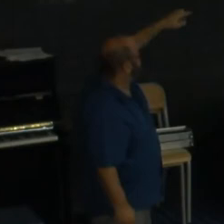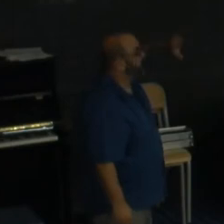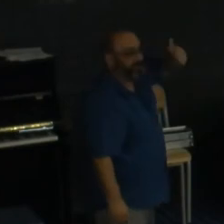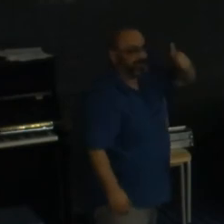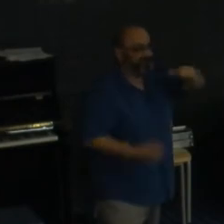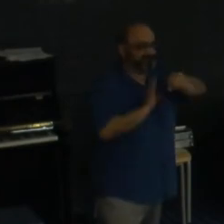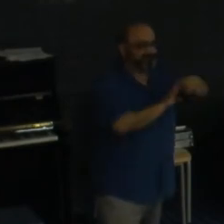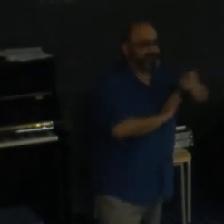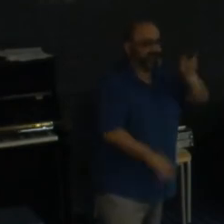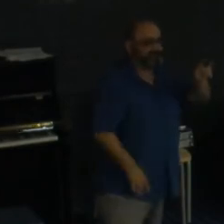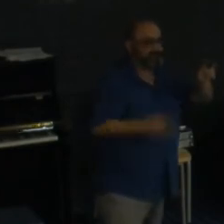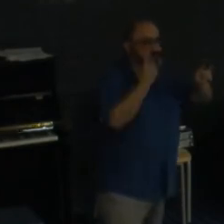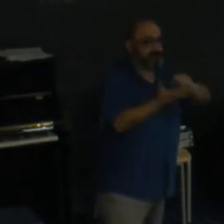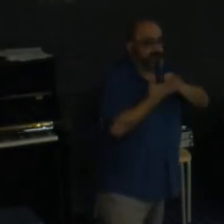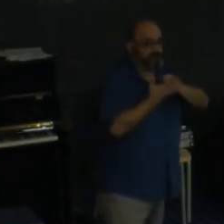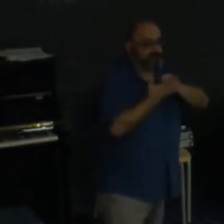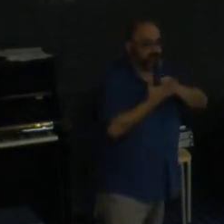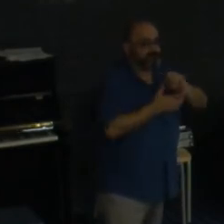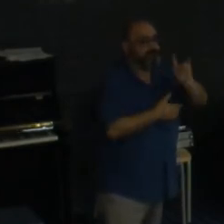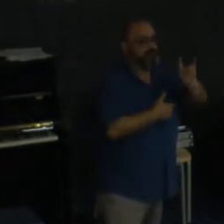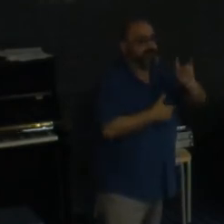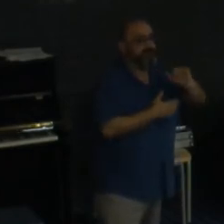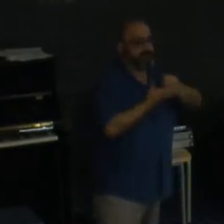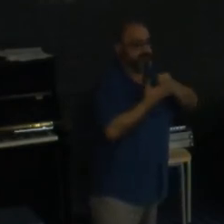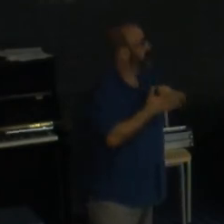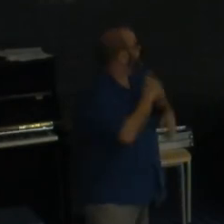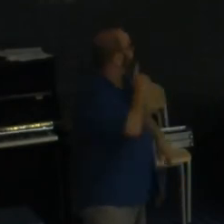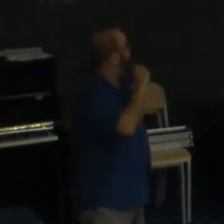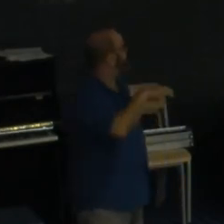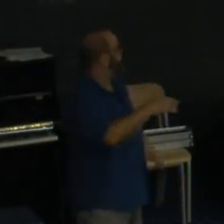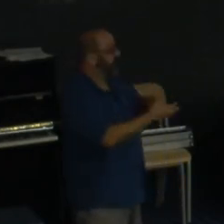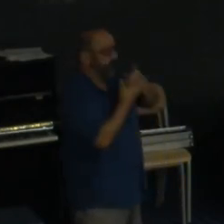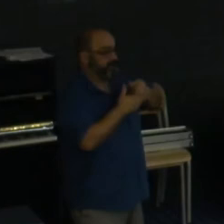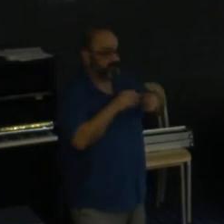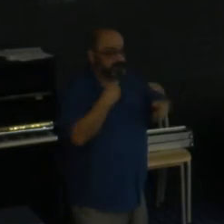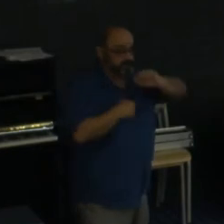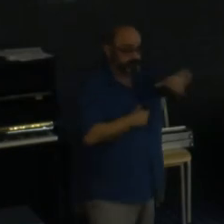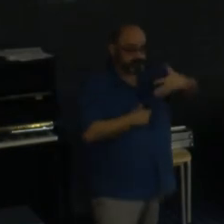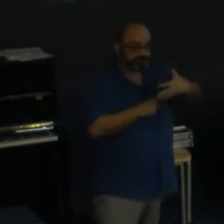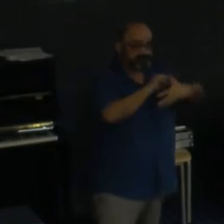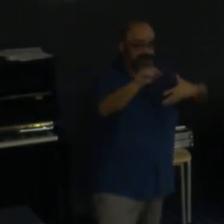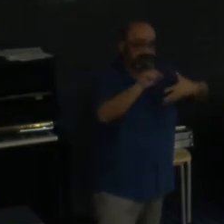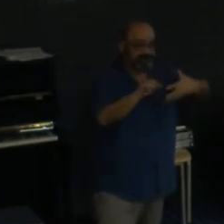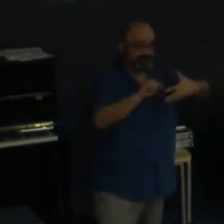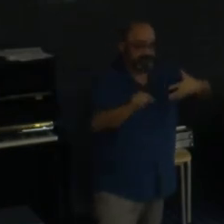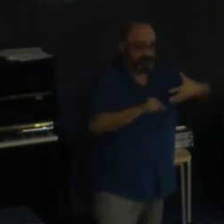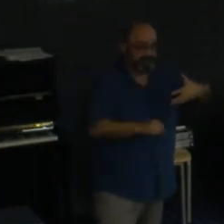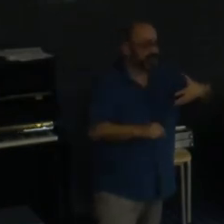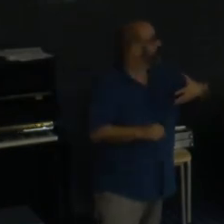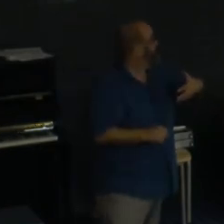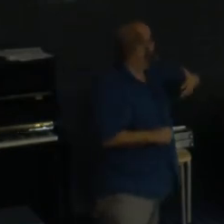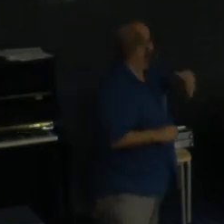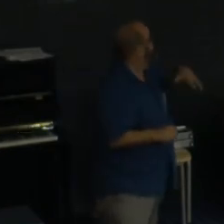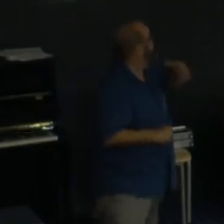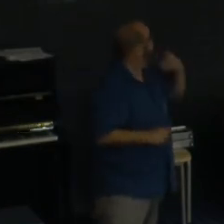plus importante, c'est le help. Le help, quand on tape simplement help, on a 5 lignes. Quand on tape le mot help, avec